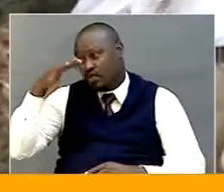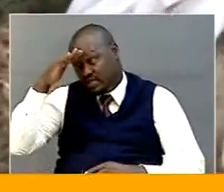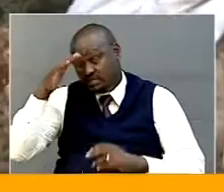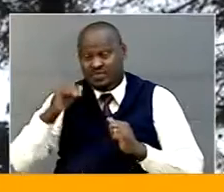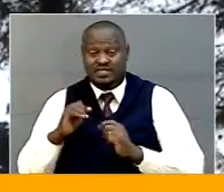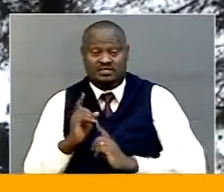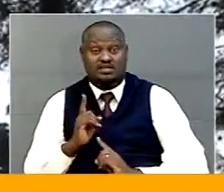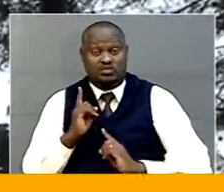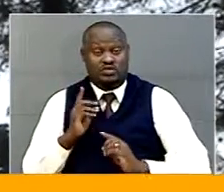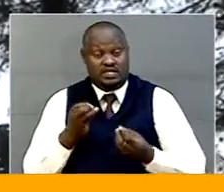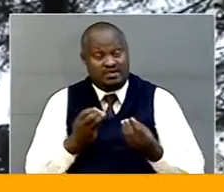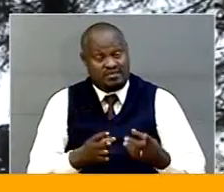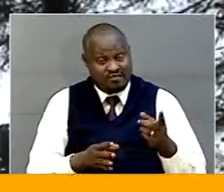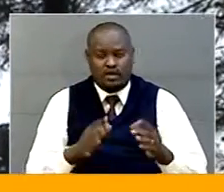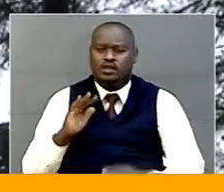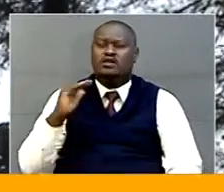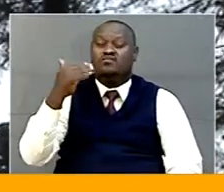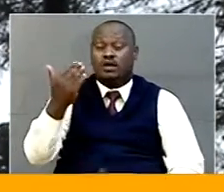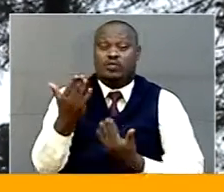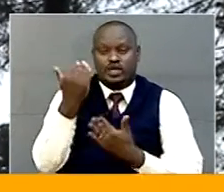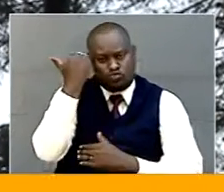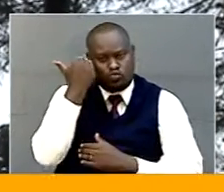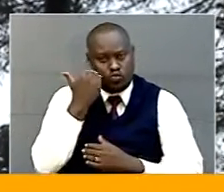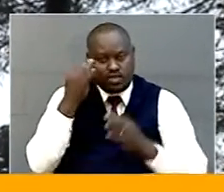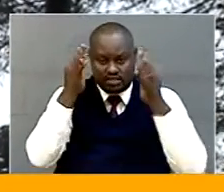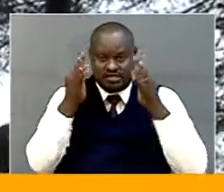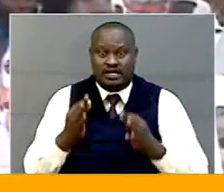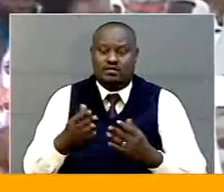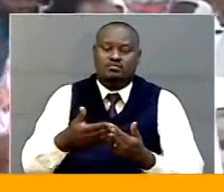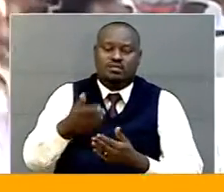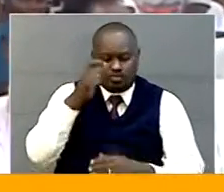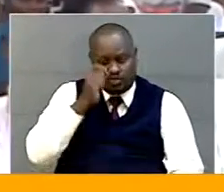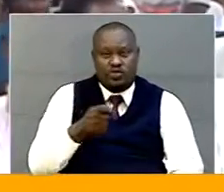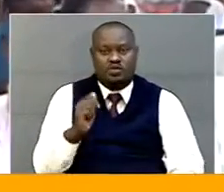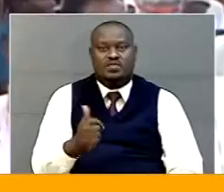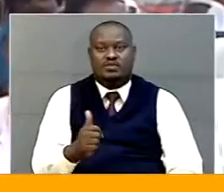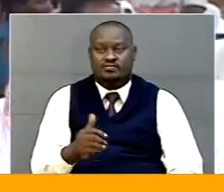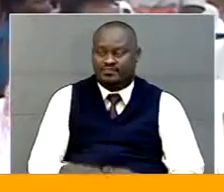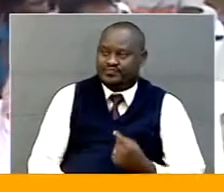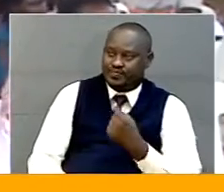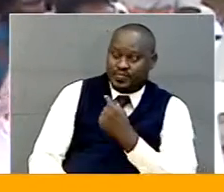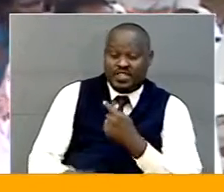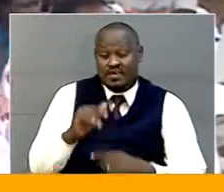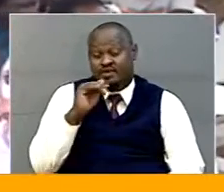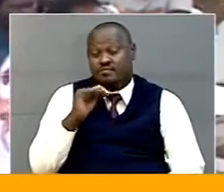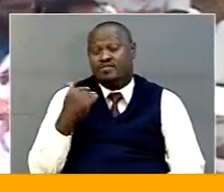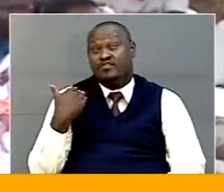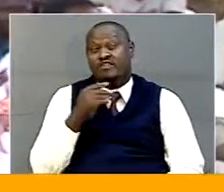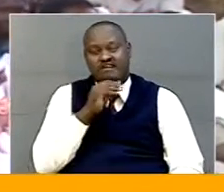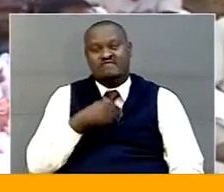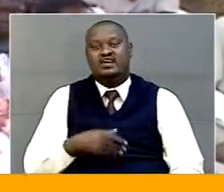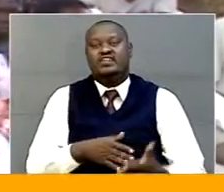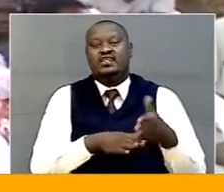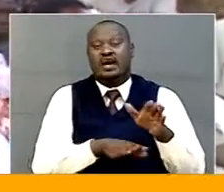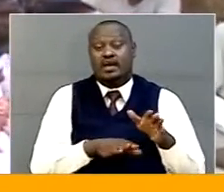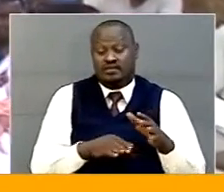kkooti okutuusa lw'erisala omusango ogwatwalwayo Namuli ng'abanja ekyapa kye. Kitanze oli kitaffe bw'afa azaala